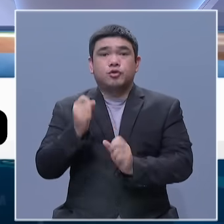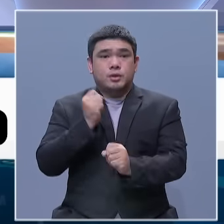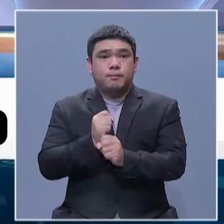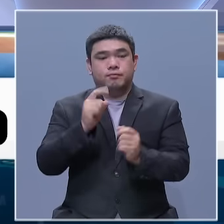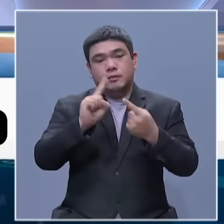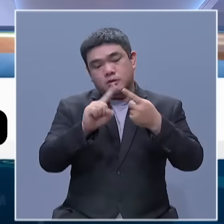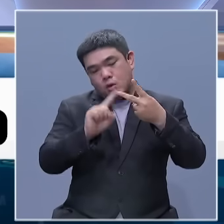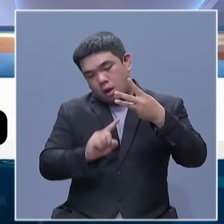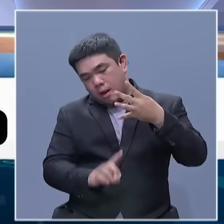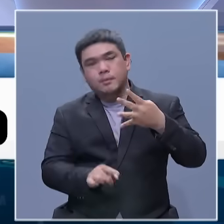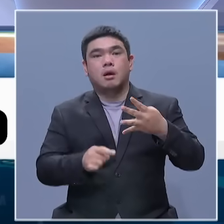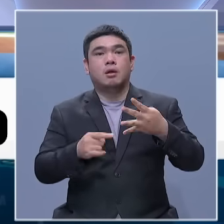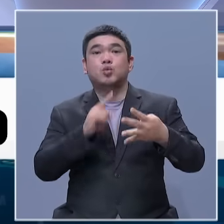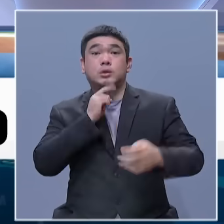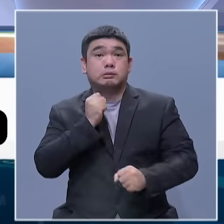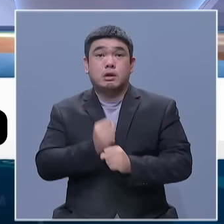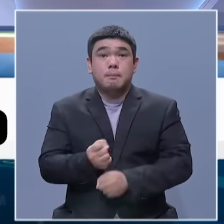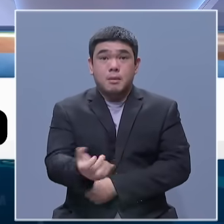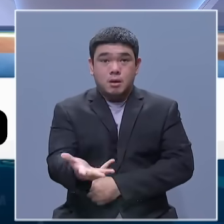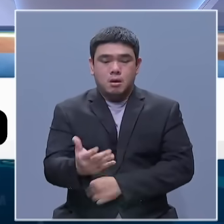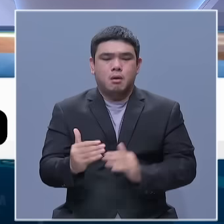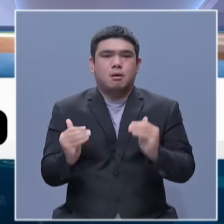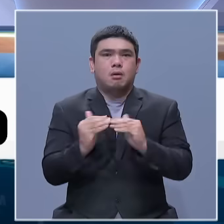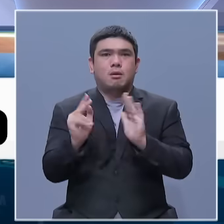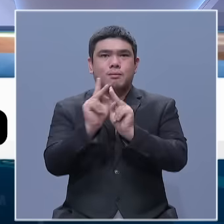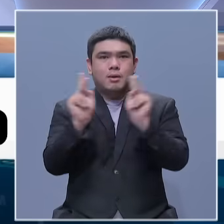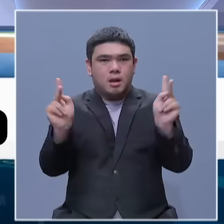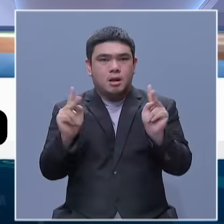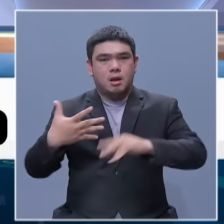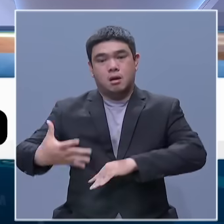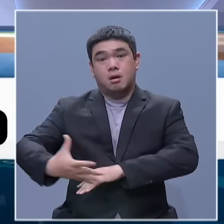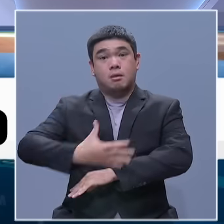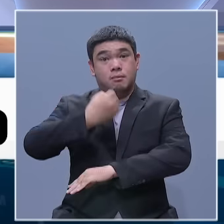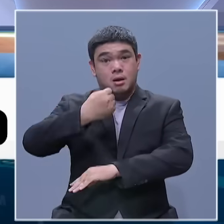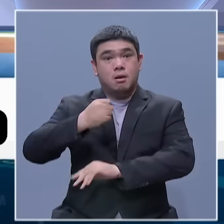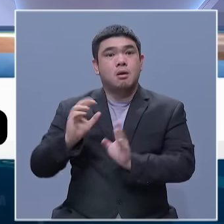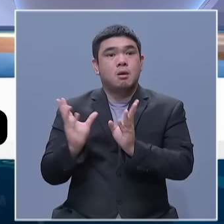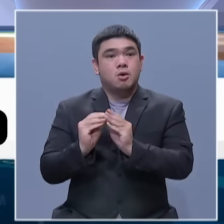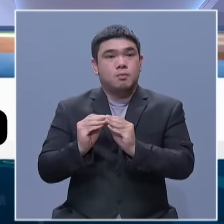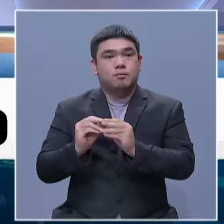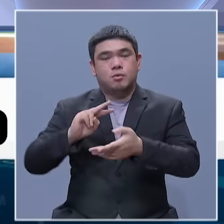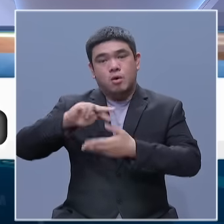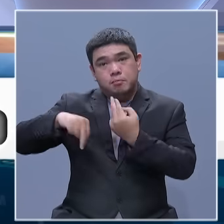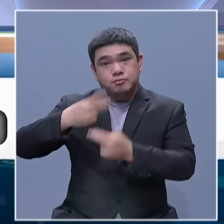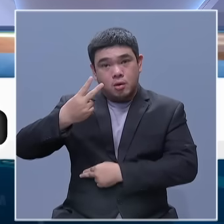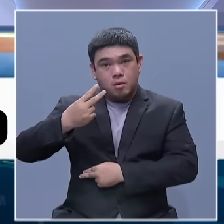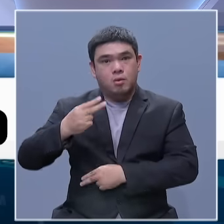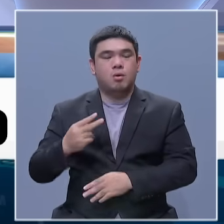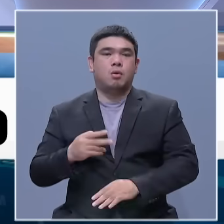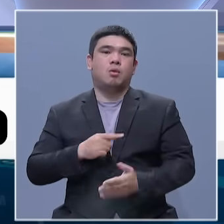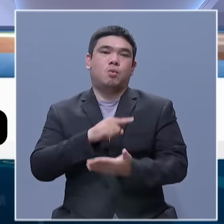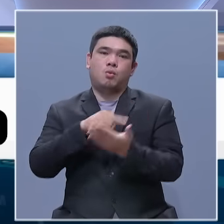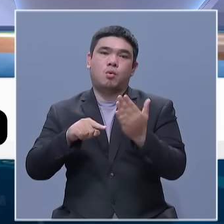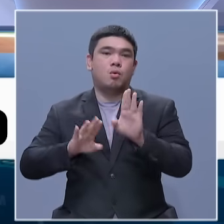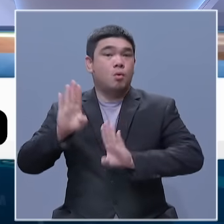ไร1 2 3 4แต่ถ้าไม่ทำกรรมการบริหารพรรคอาจจะมีอำนาจในการมาประชุมกันใหม่แล้วโหวตกันใหม่หรือเปล่า ค่ะ